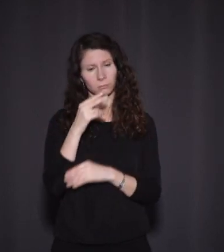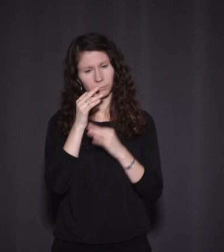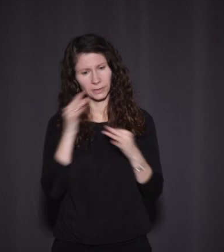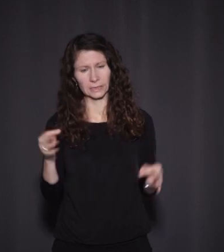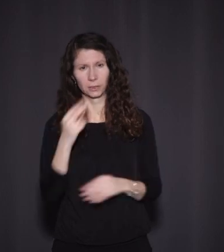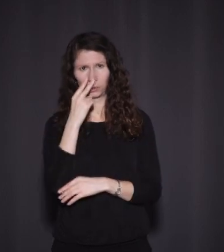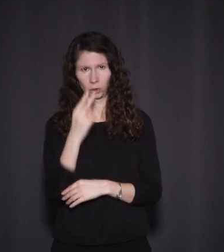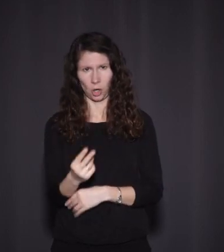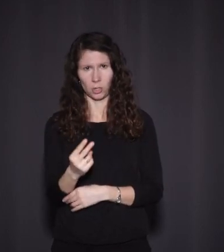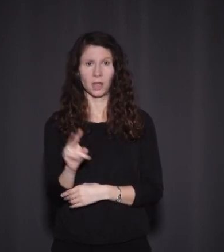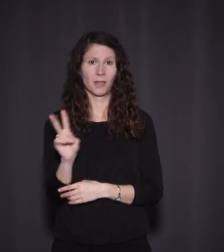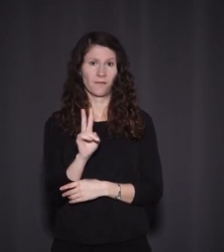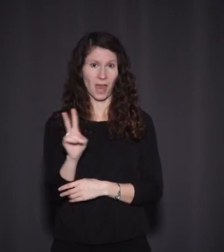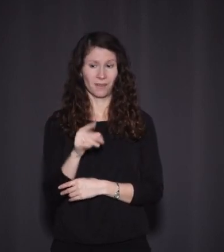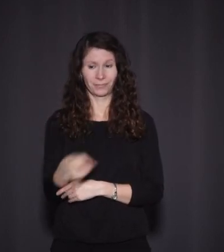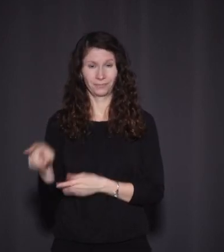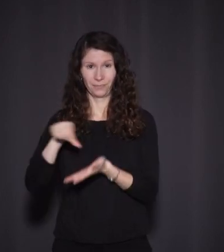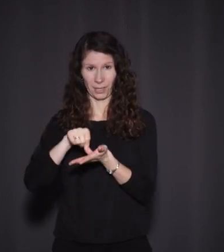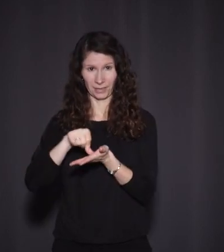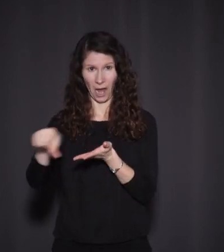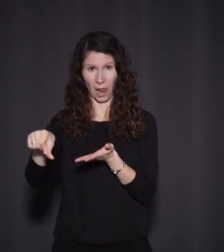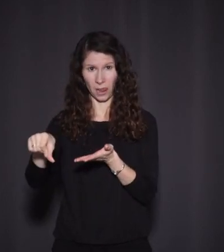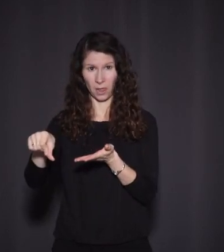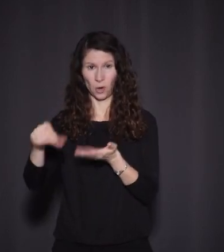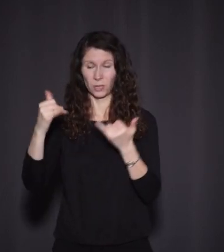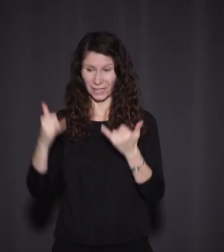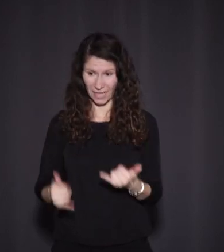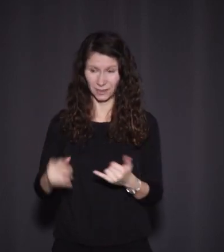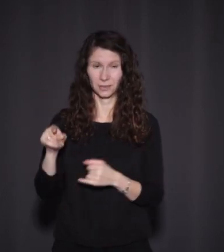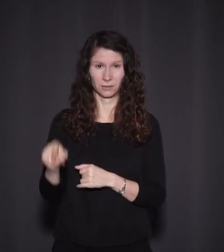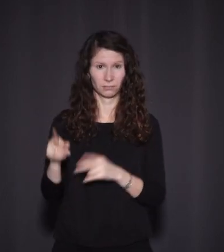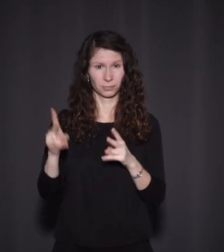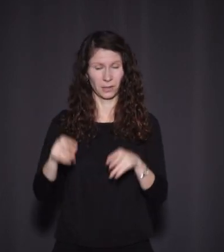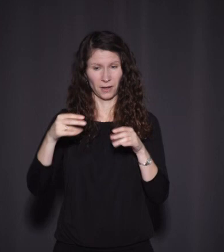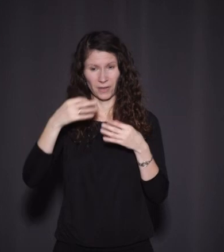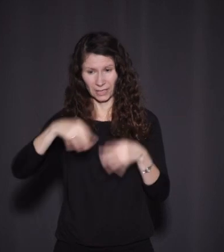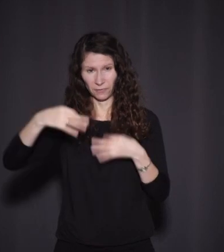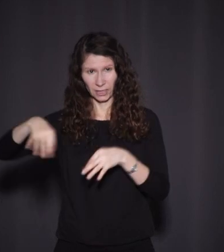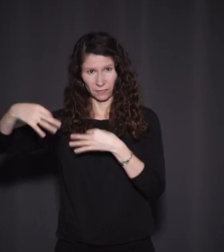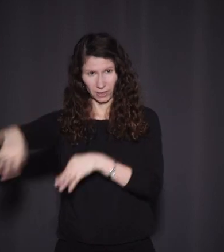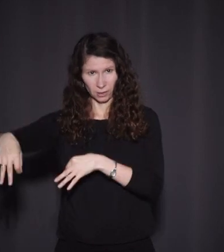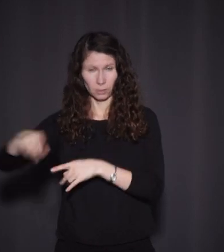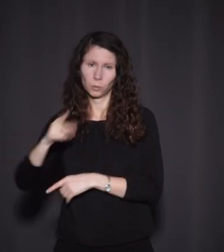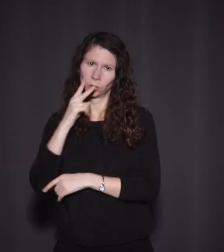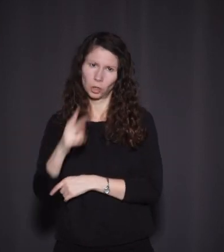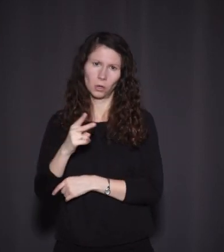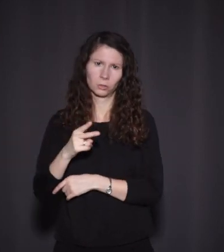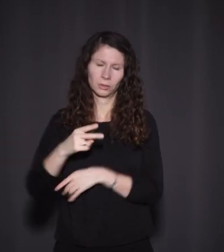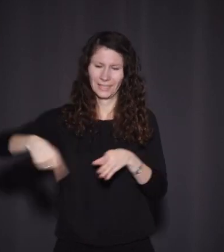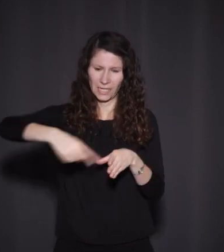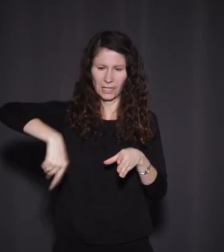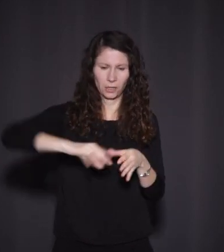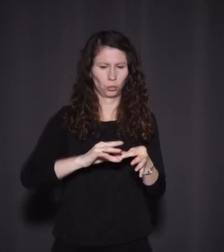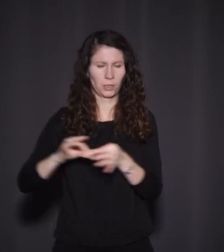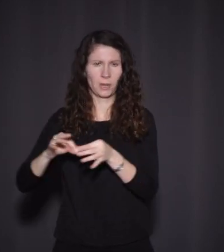wenn diejenigen, die es bezahlen, jetzt so weit runtergehen, dass man dann gucken muss, wie ist denn der innere Zusammenhang? Denn das ist ja